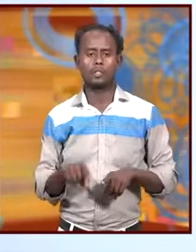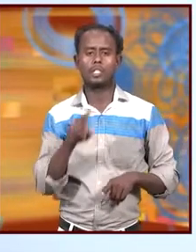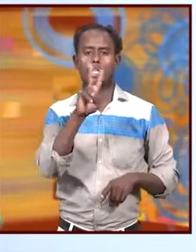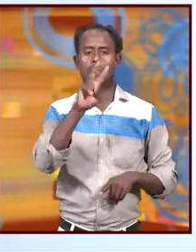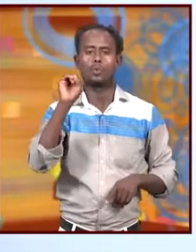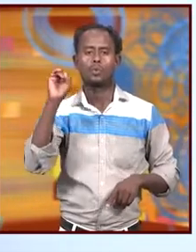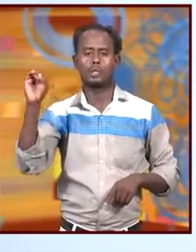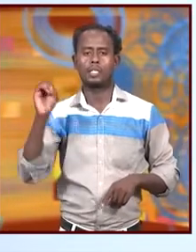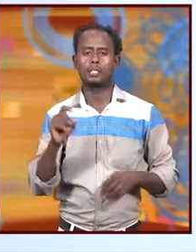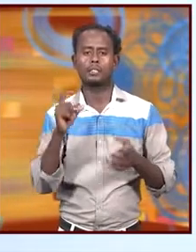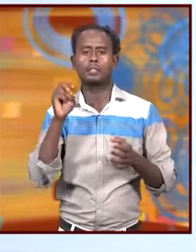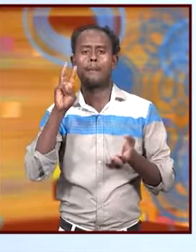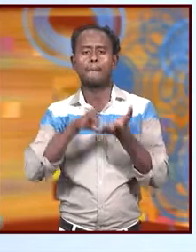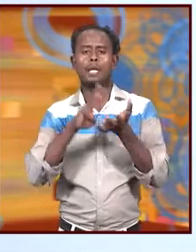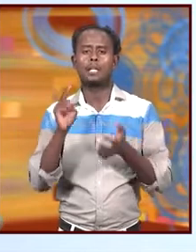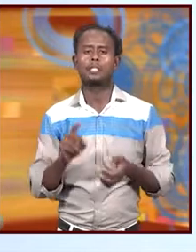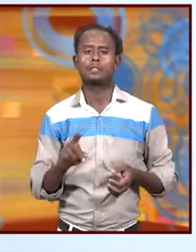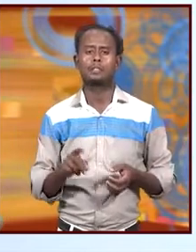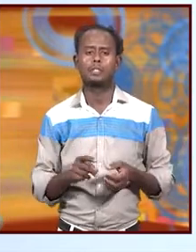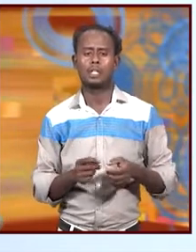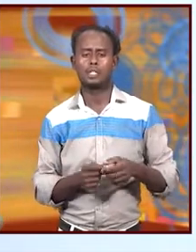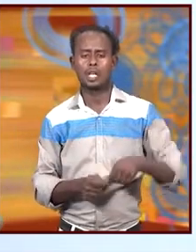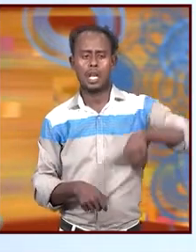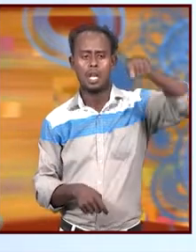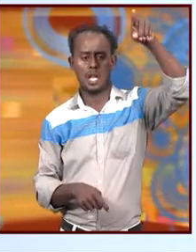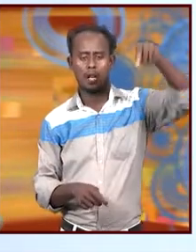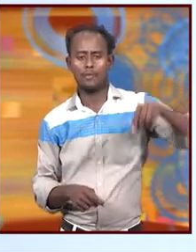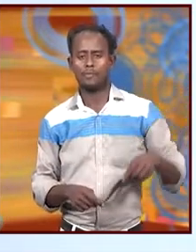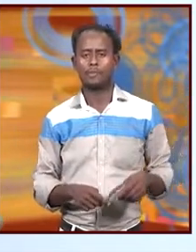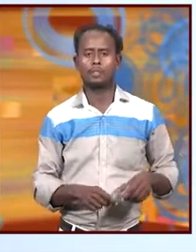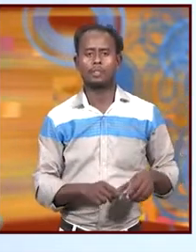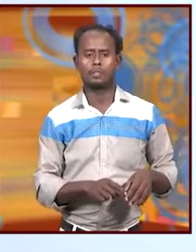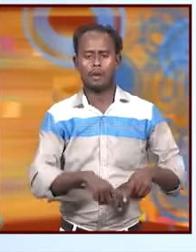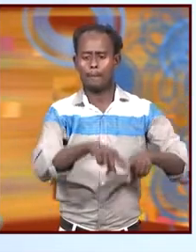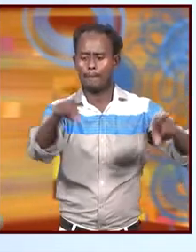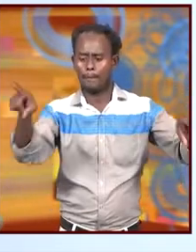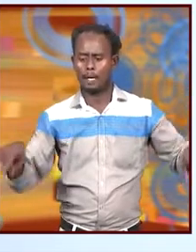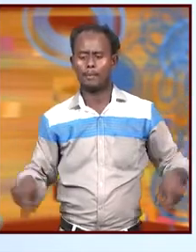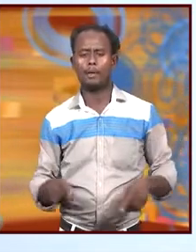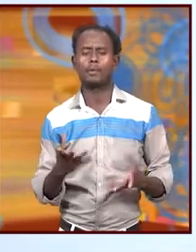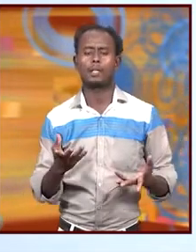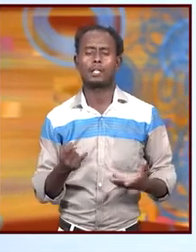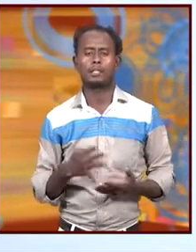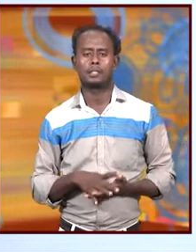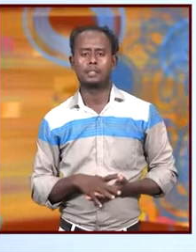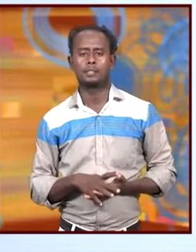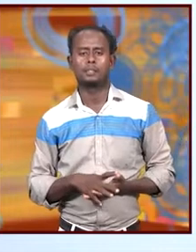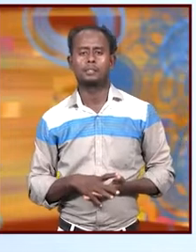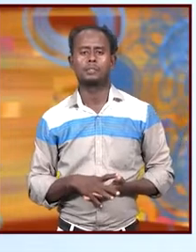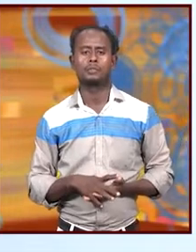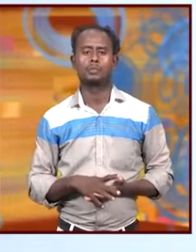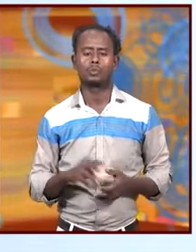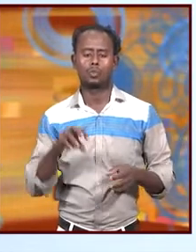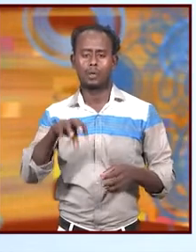200 மீட்டர் எனில் அதன் நீளம் மற்றும் பரப்பளவு காண்க.